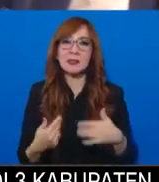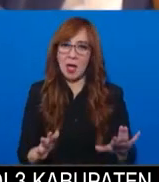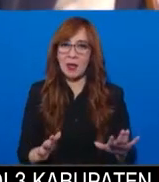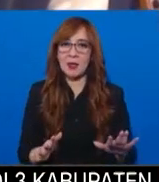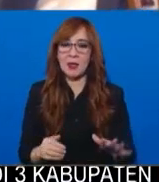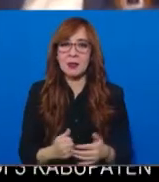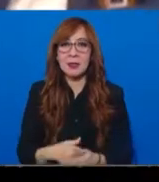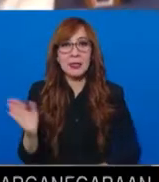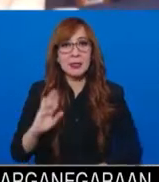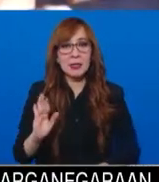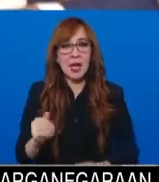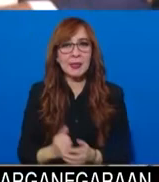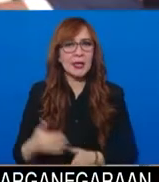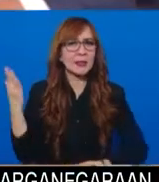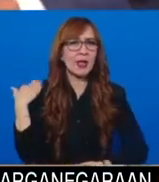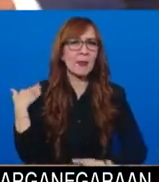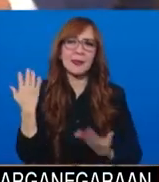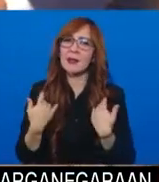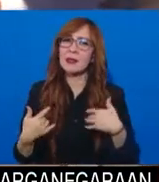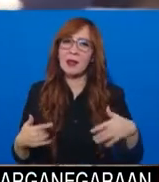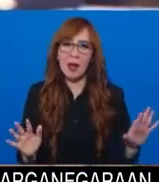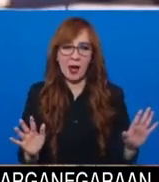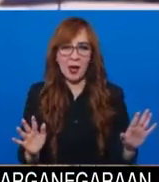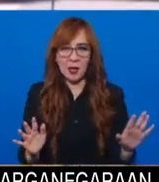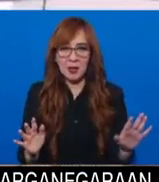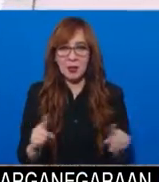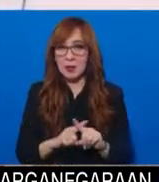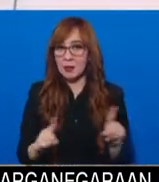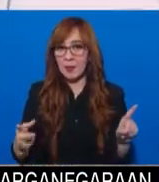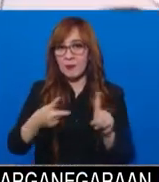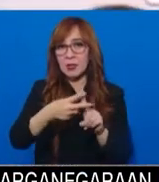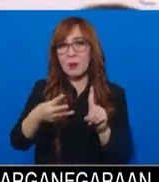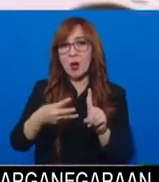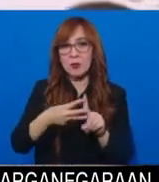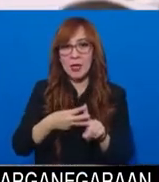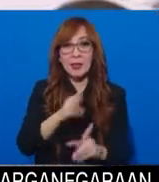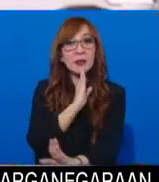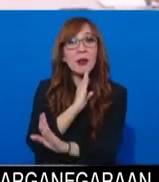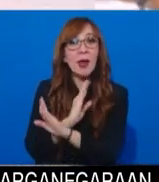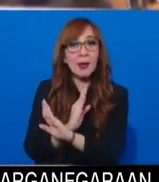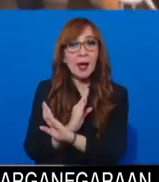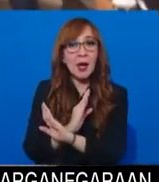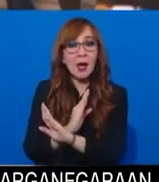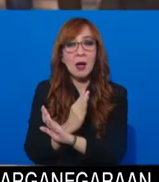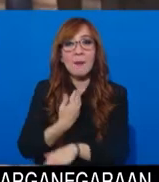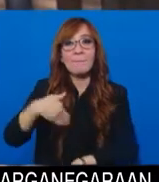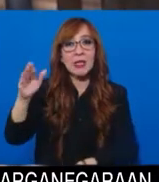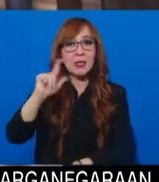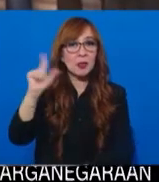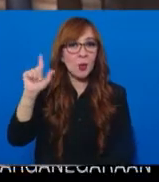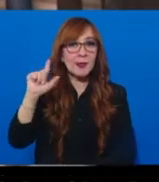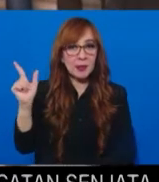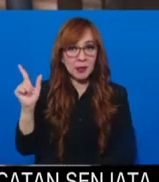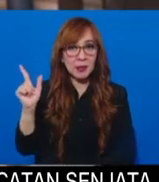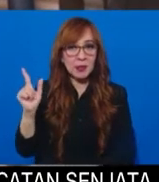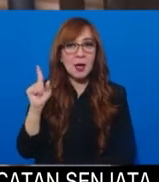Tidak hanya kehilangan jabatan sementara di Komisi Anti Rasuah, Firly juga dicekal berpergian ke luar negeri. Pencekalan Firly ini